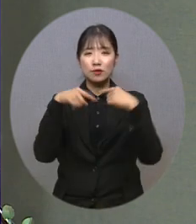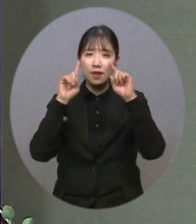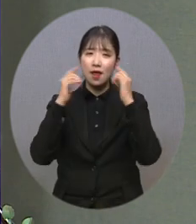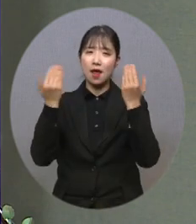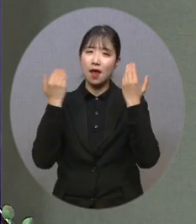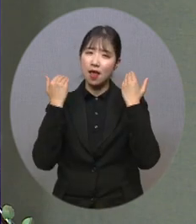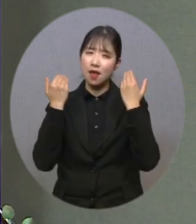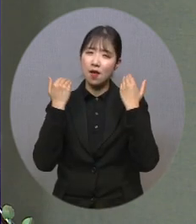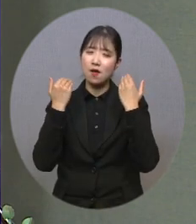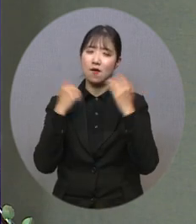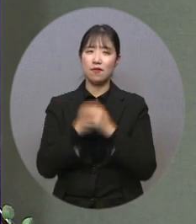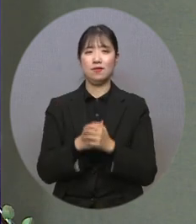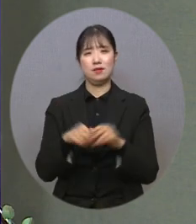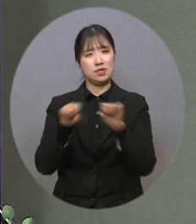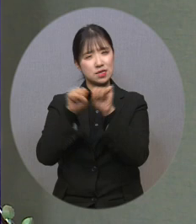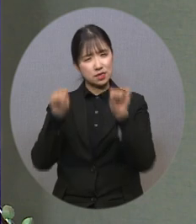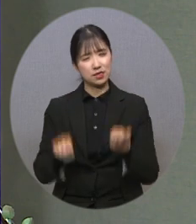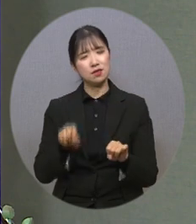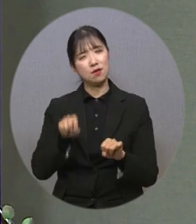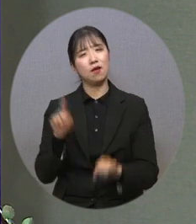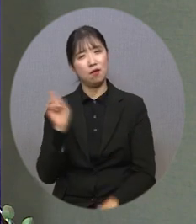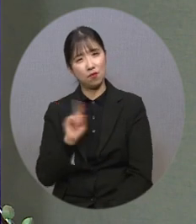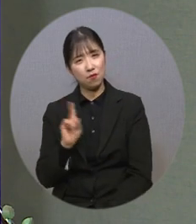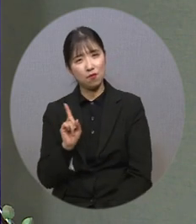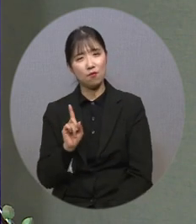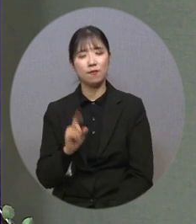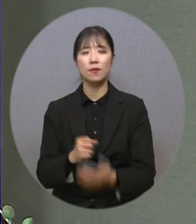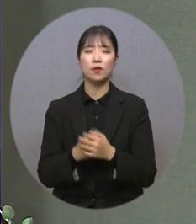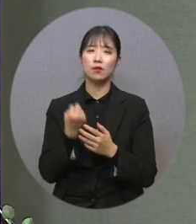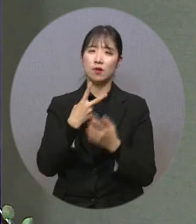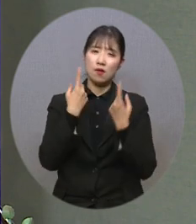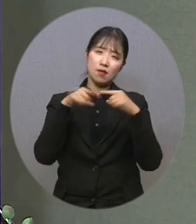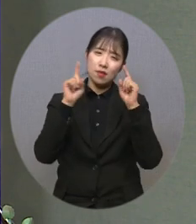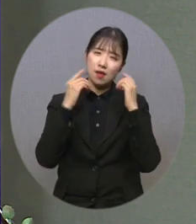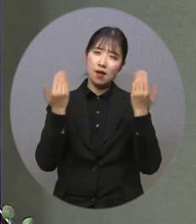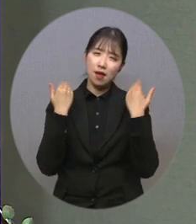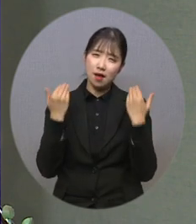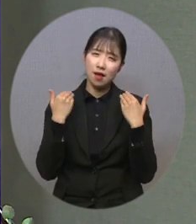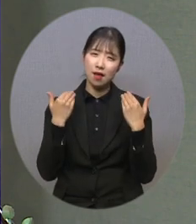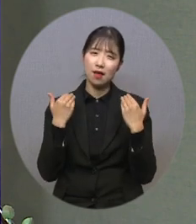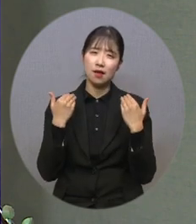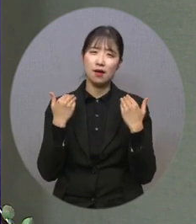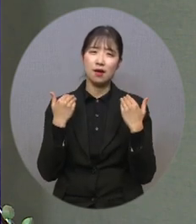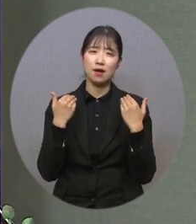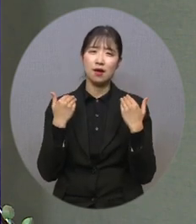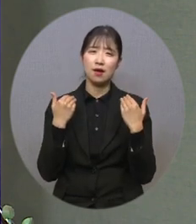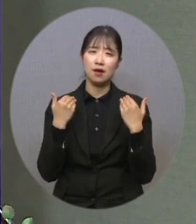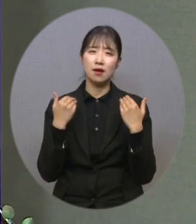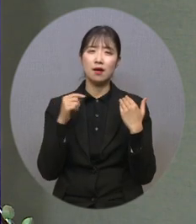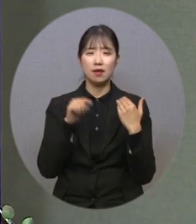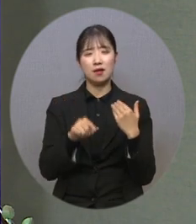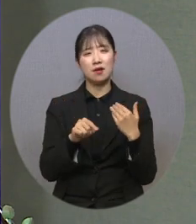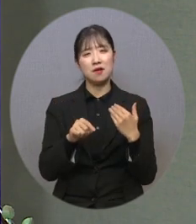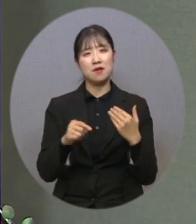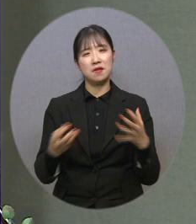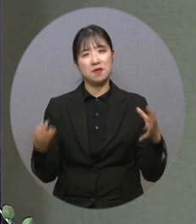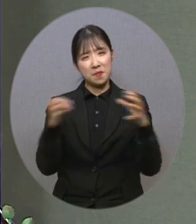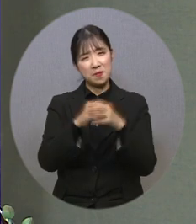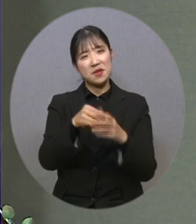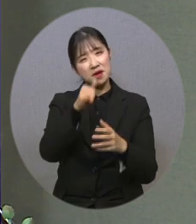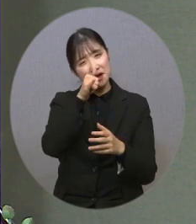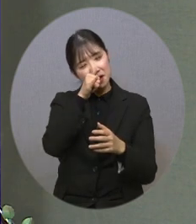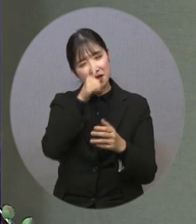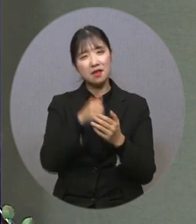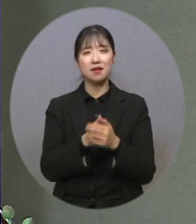청운대학교가 과연 어떤 시스템과 어떤 대학들이 종합 이루고 있는지